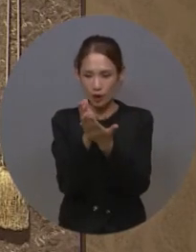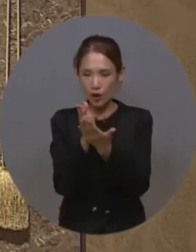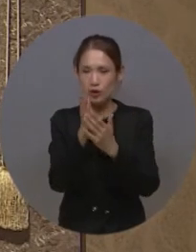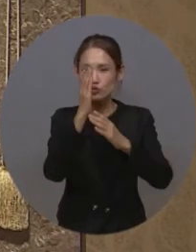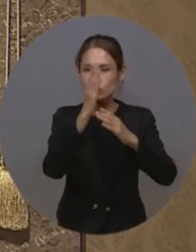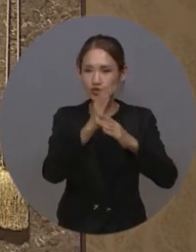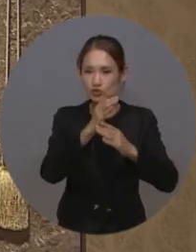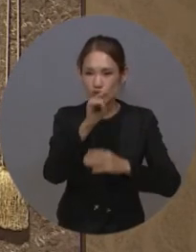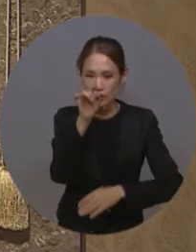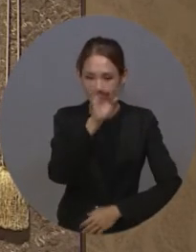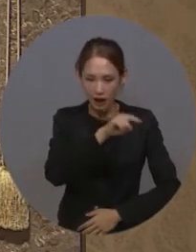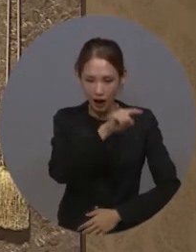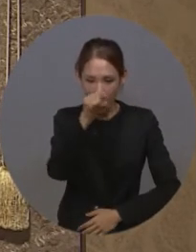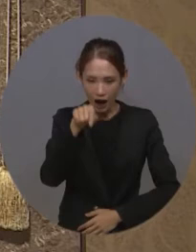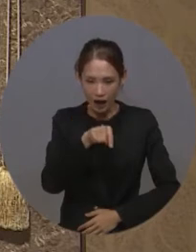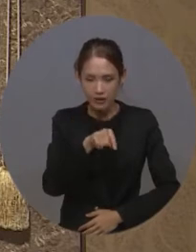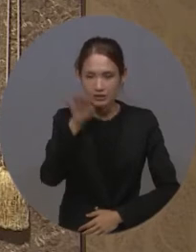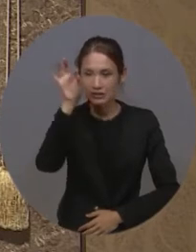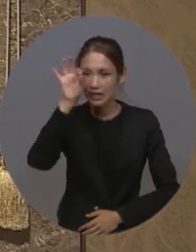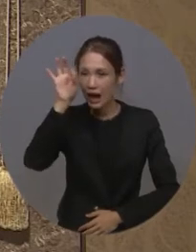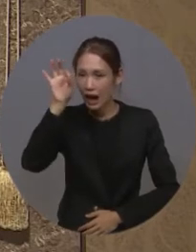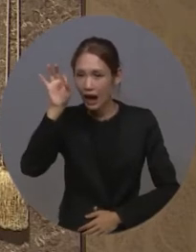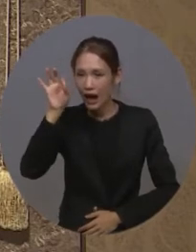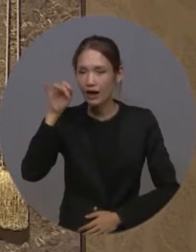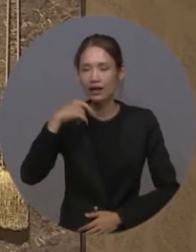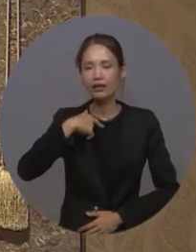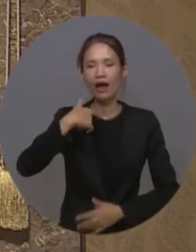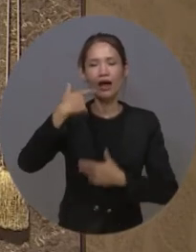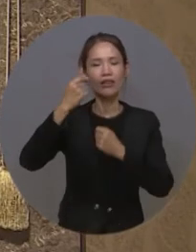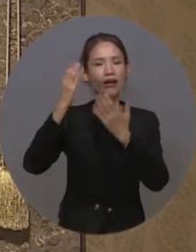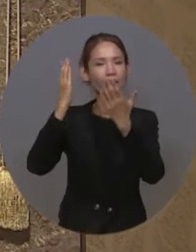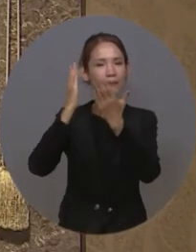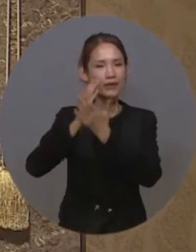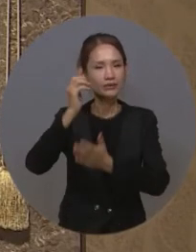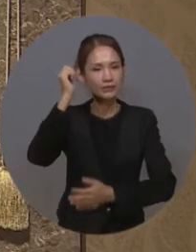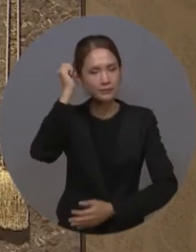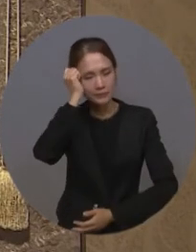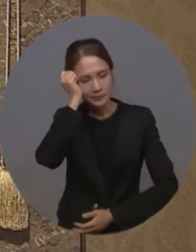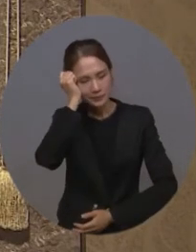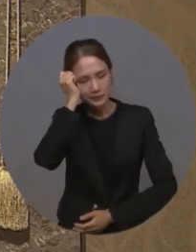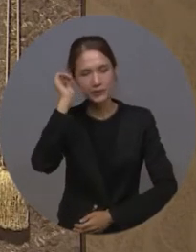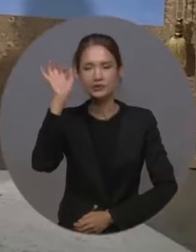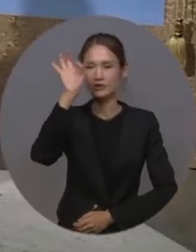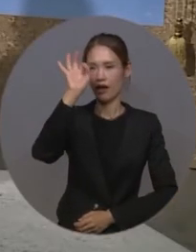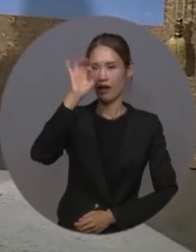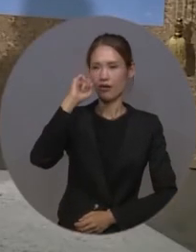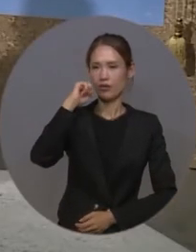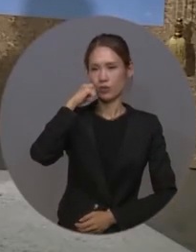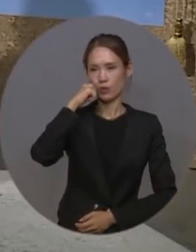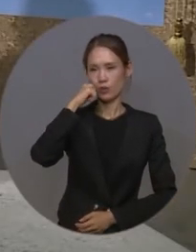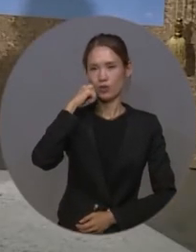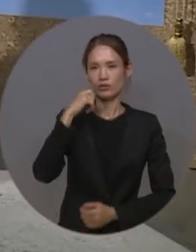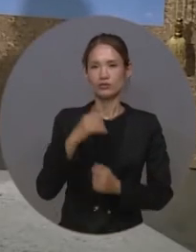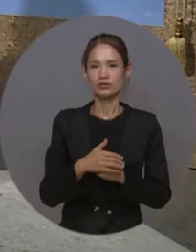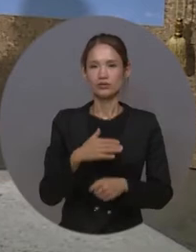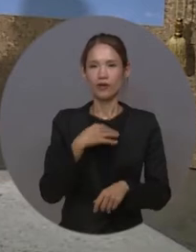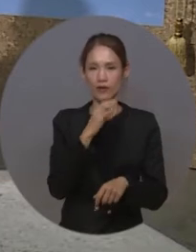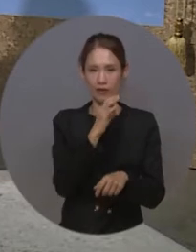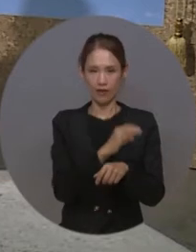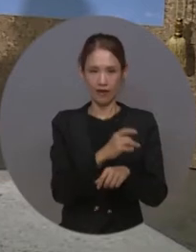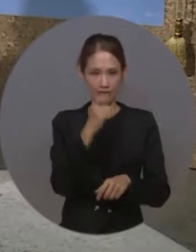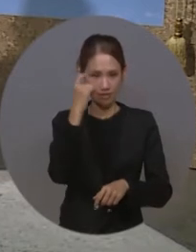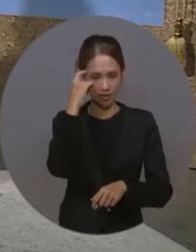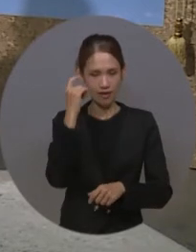맞기 나한테 잘 맞는 베개를 찾기가 상당히 어렵습니다 예 그래서 저희는 간단하게 생각한